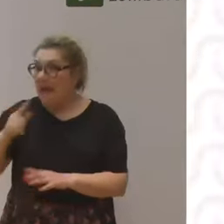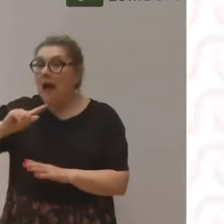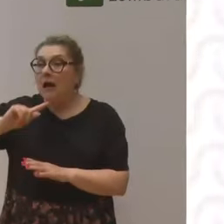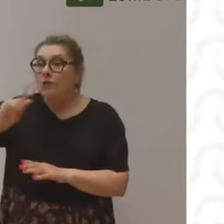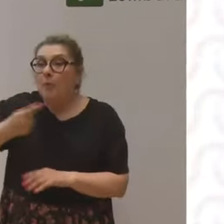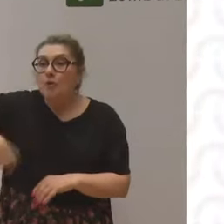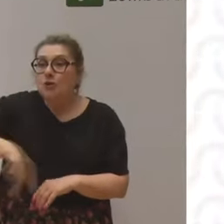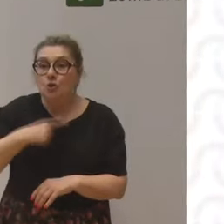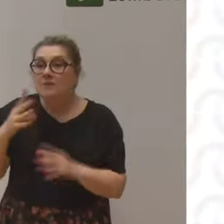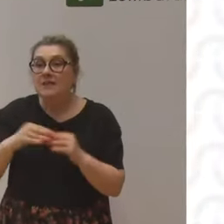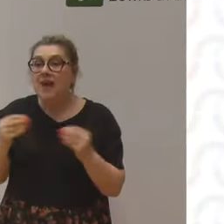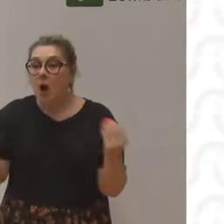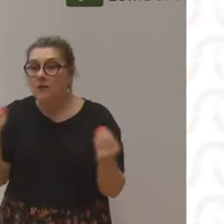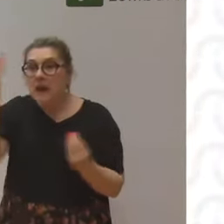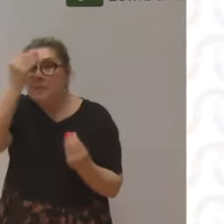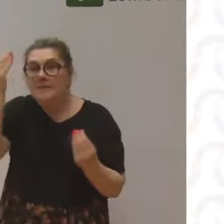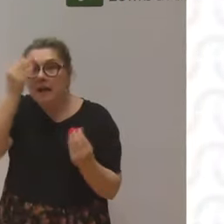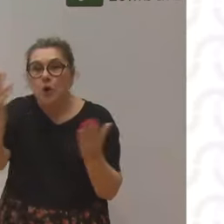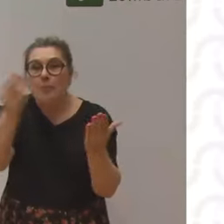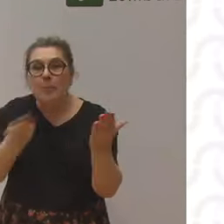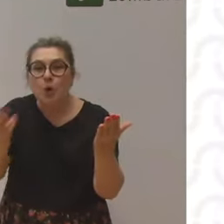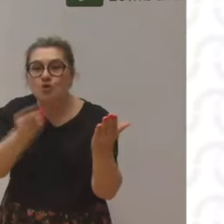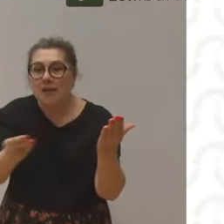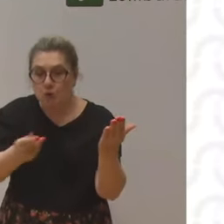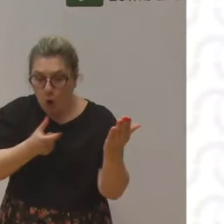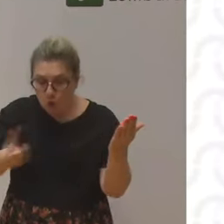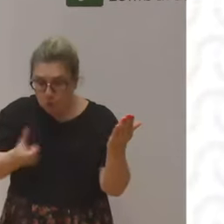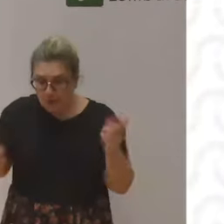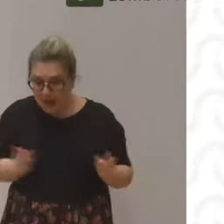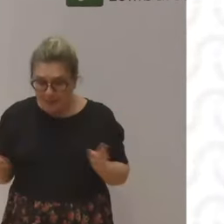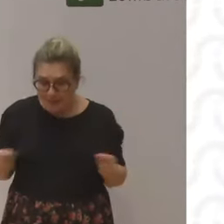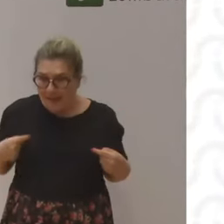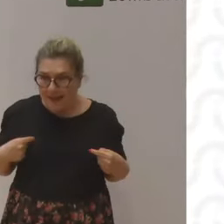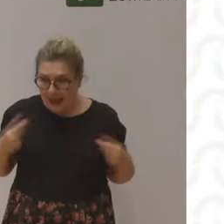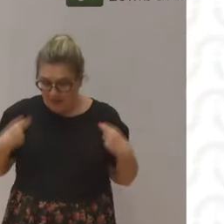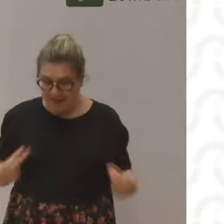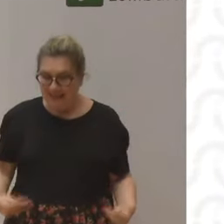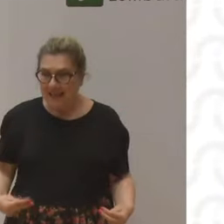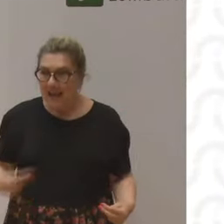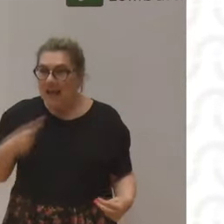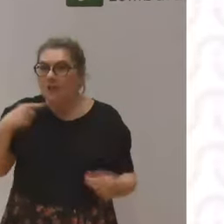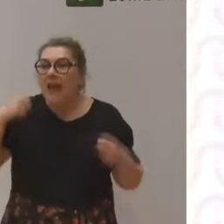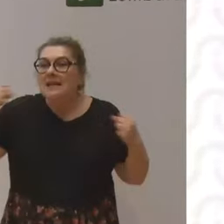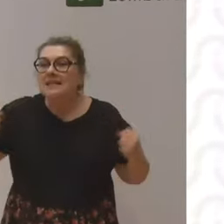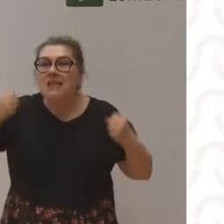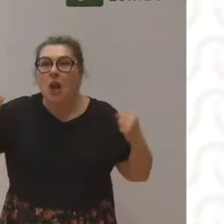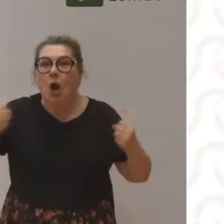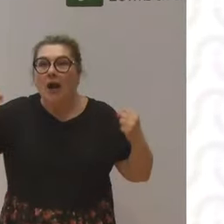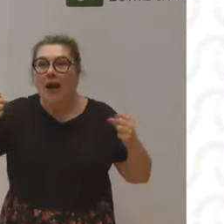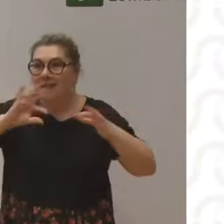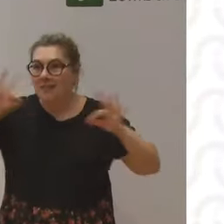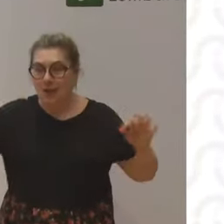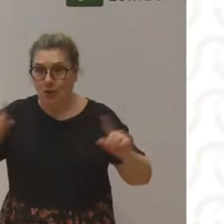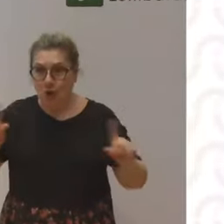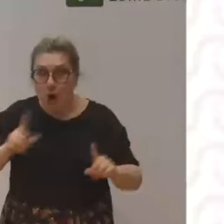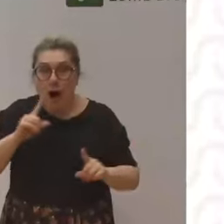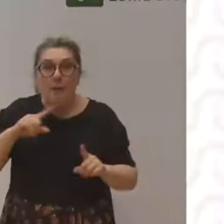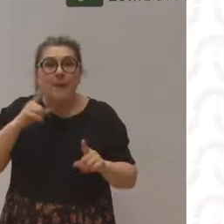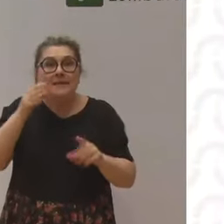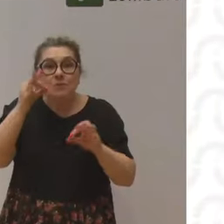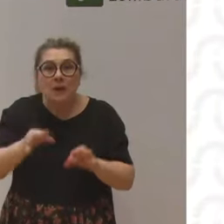si realizza pensando e progettando il durante noi, che non è, voglio dire, uno slogan, ma è il fatto di riuscire ad accedere a